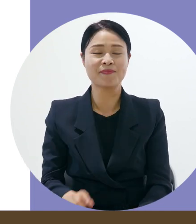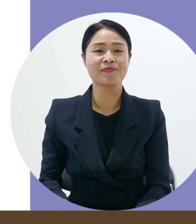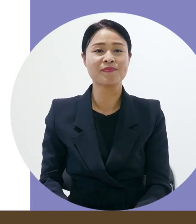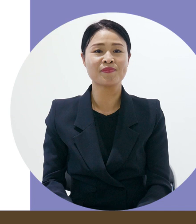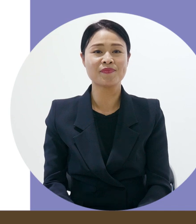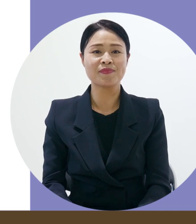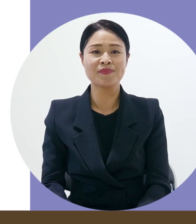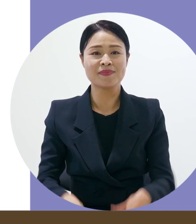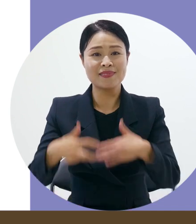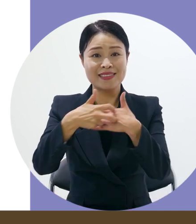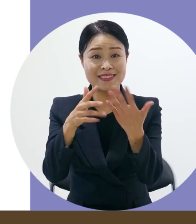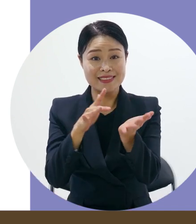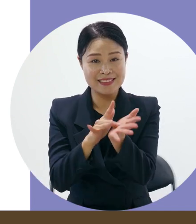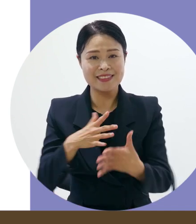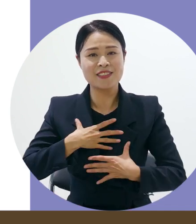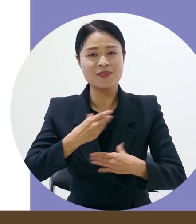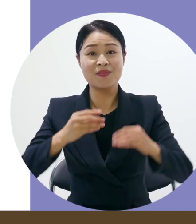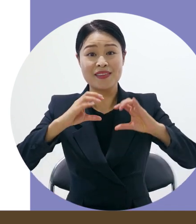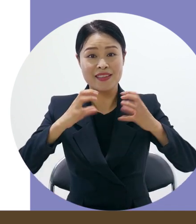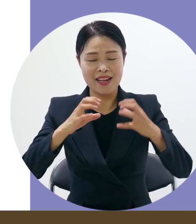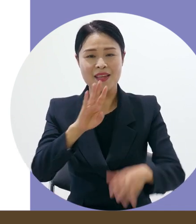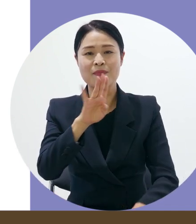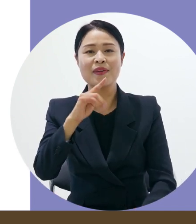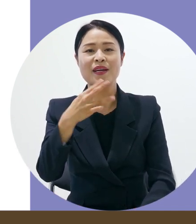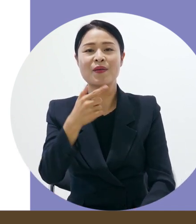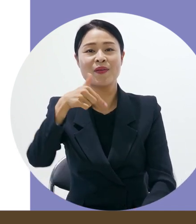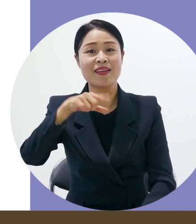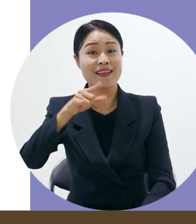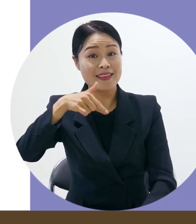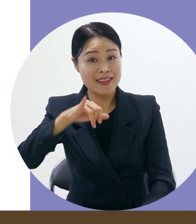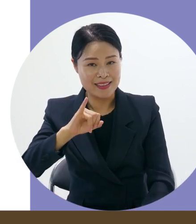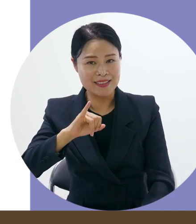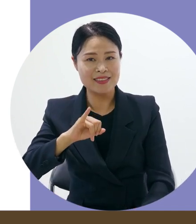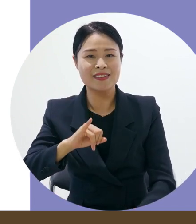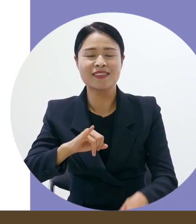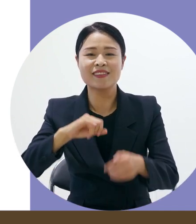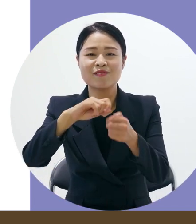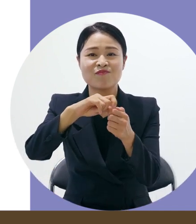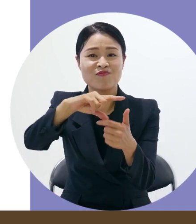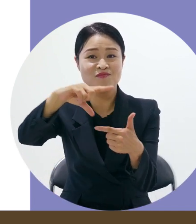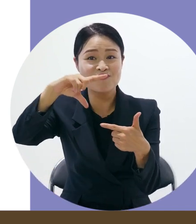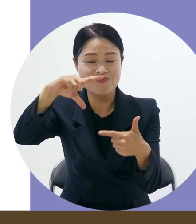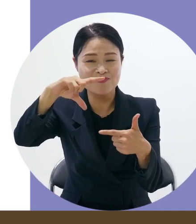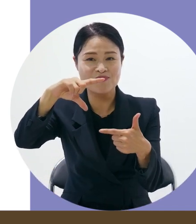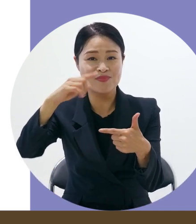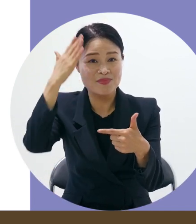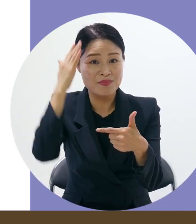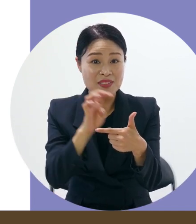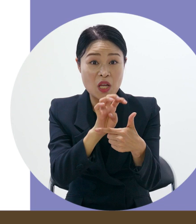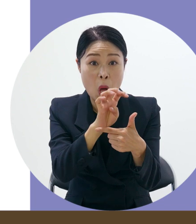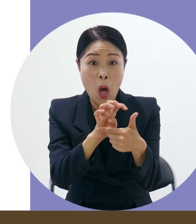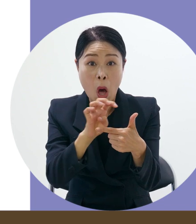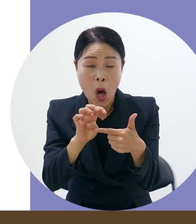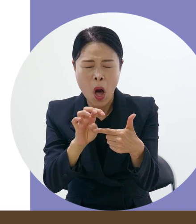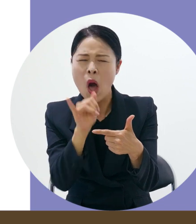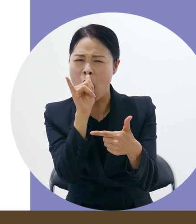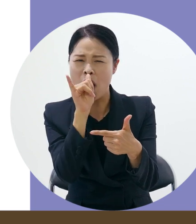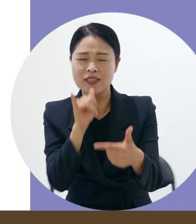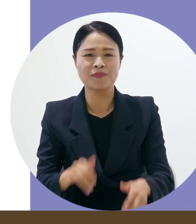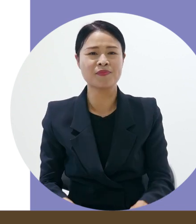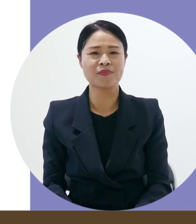의약품 안전나라 바로가기 아이콘을 누르면 바코드 검색 화면이 나타납니다.